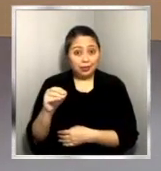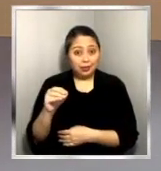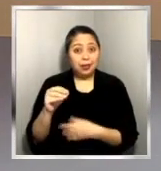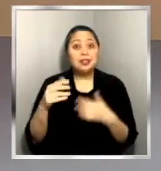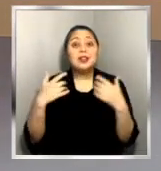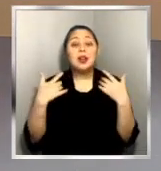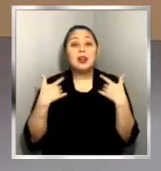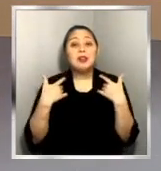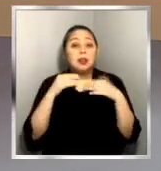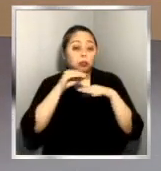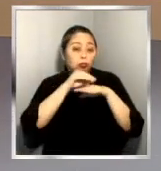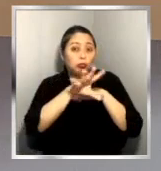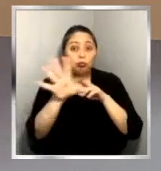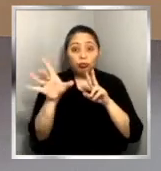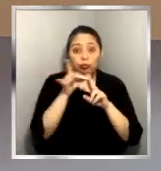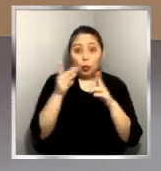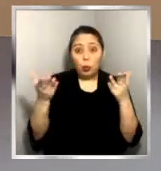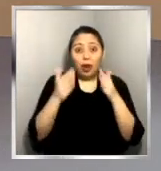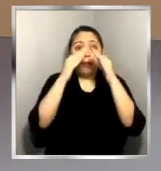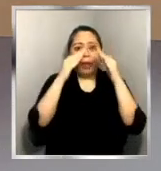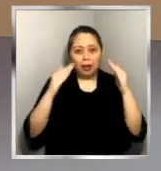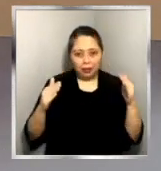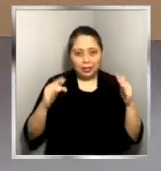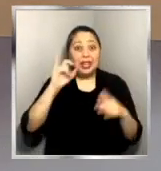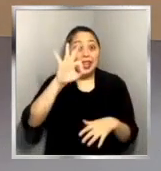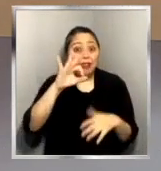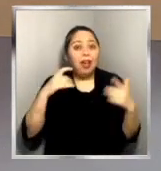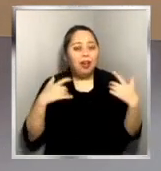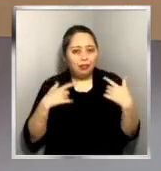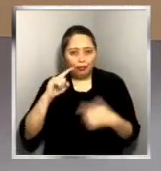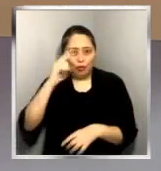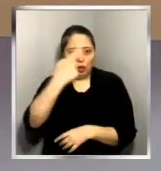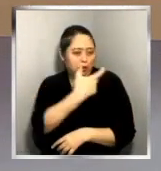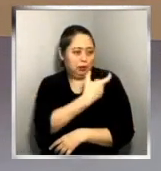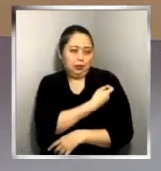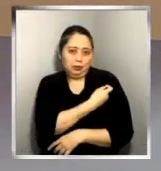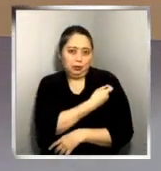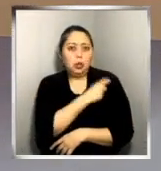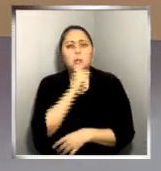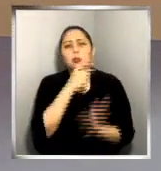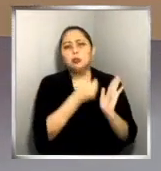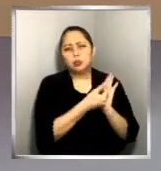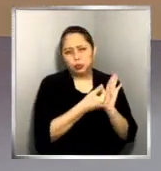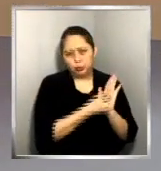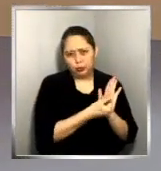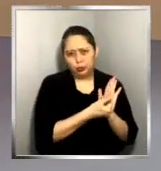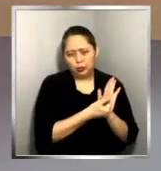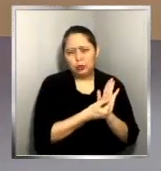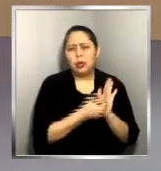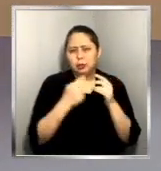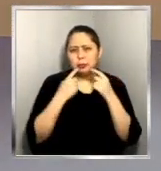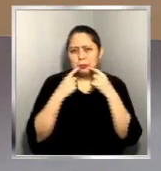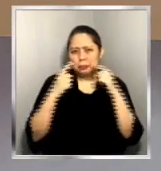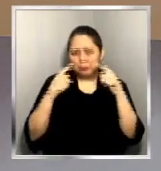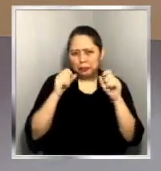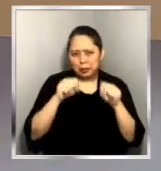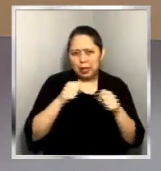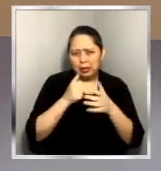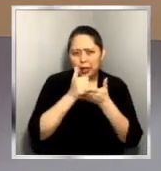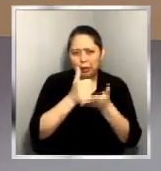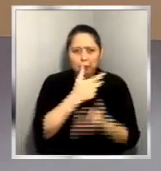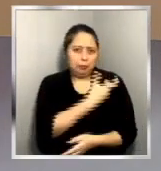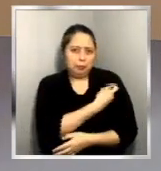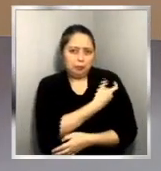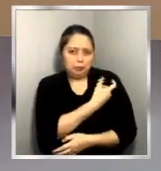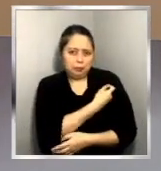COVID vaccine. Patunay yan na malaking tulong ang mga bakuna, lalo't kapuna-puna ang hawaan sa loob ng bahay sa ikalawang COVID surge sa